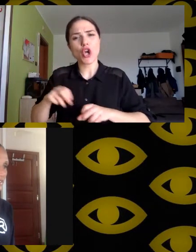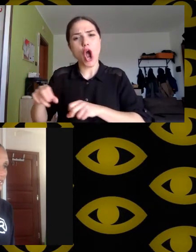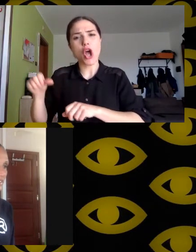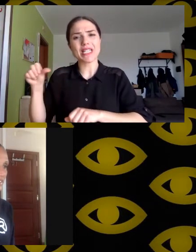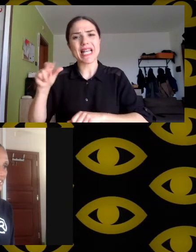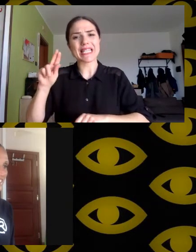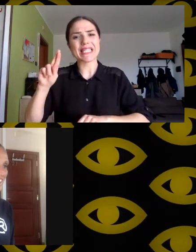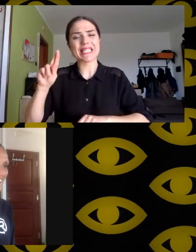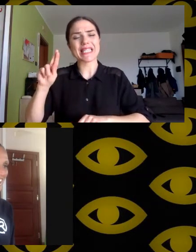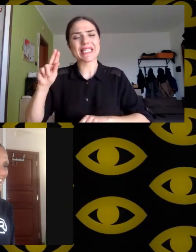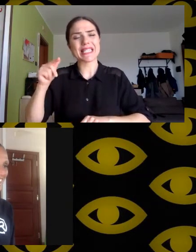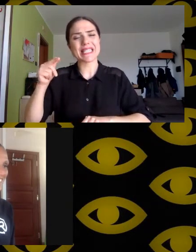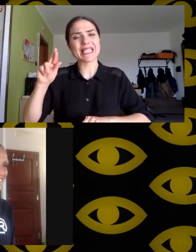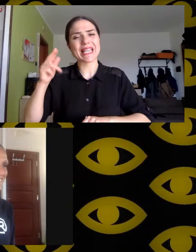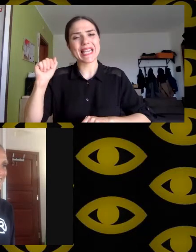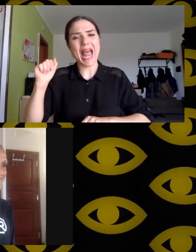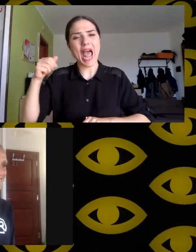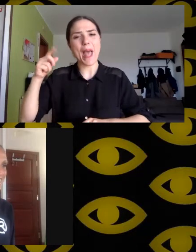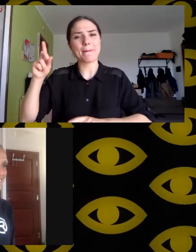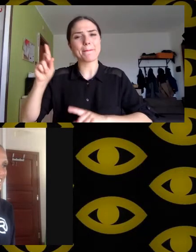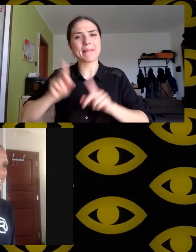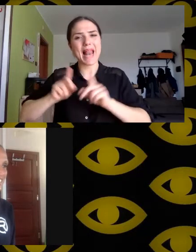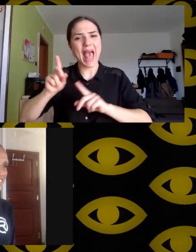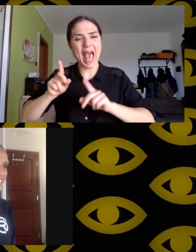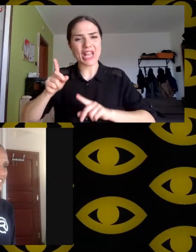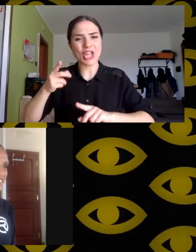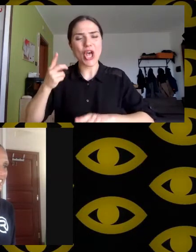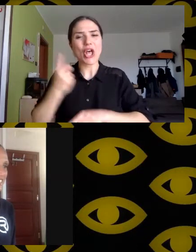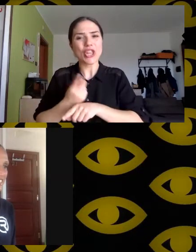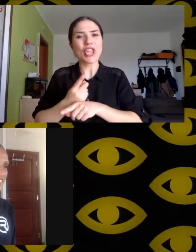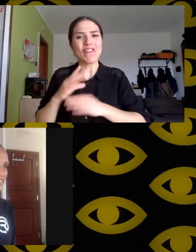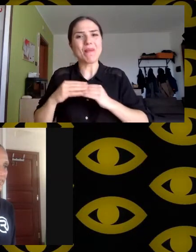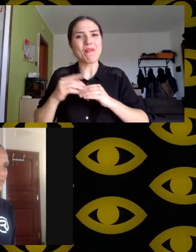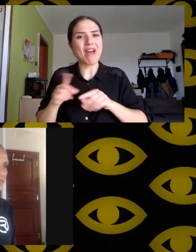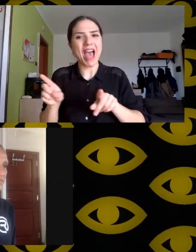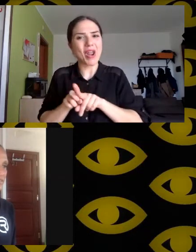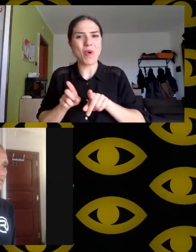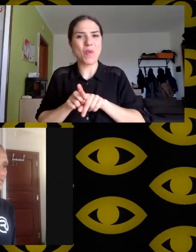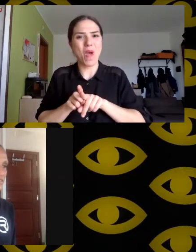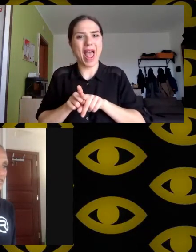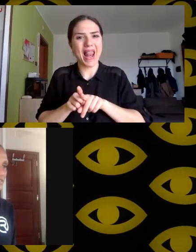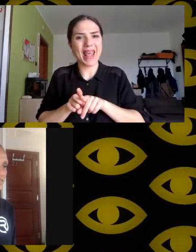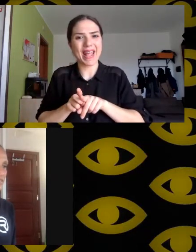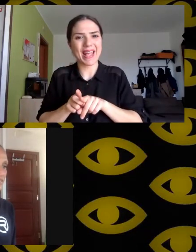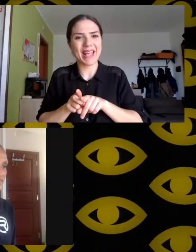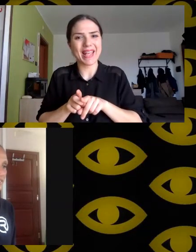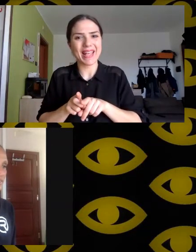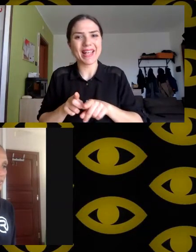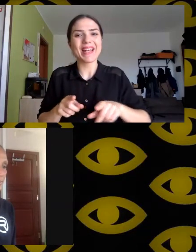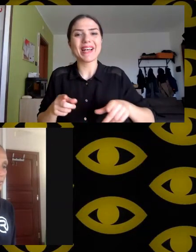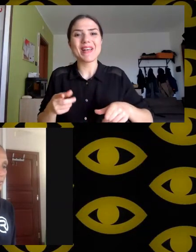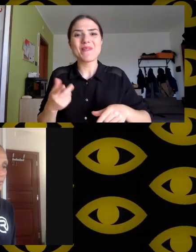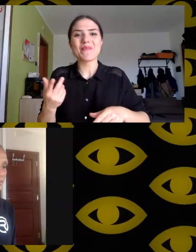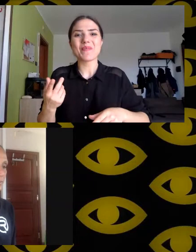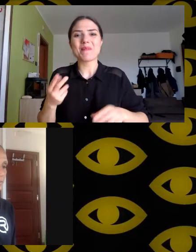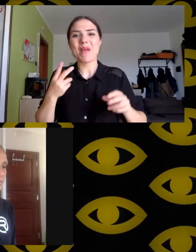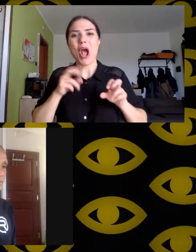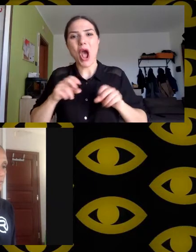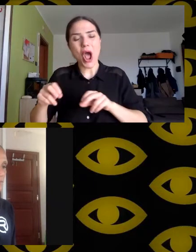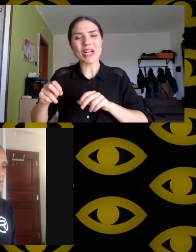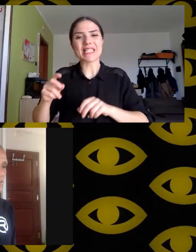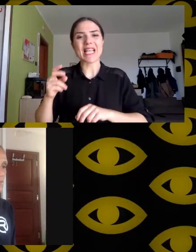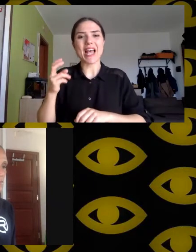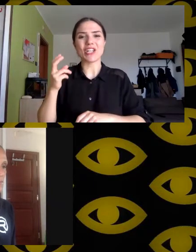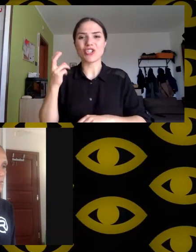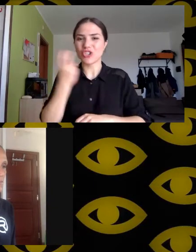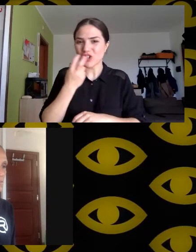costretto persone vedenti ad accompagnare i non vedenti e persone, anche se non dovesse essere stato il numero